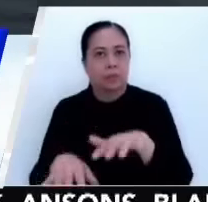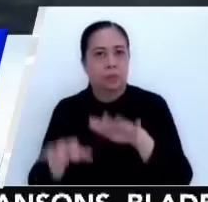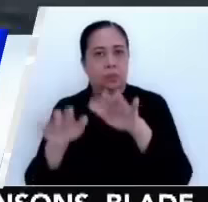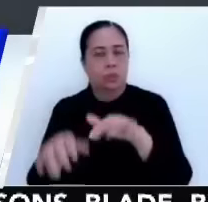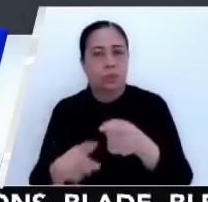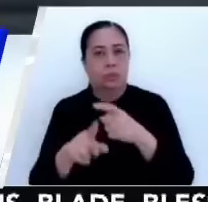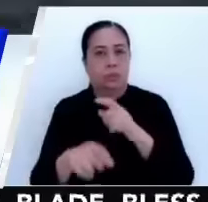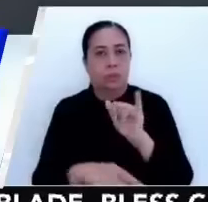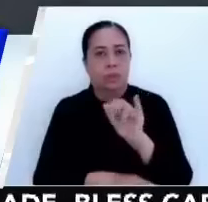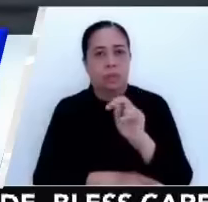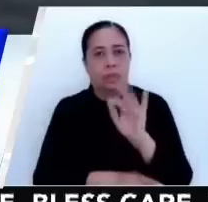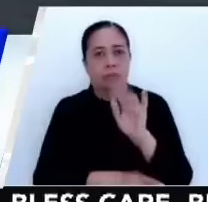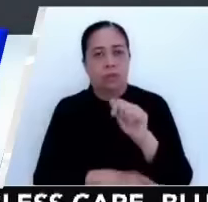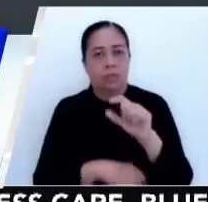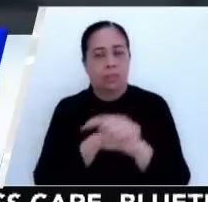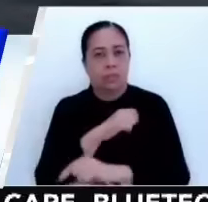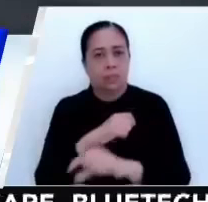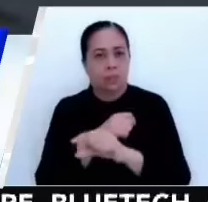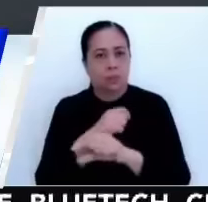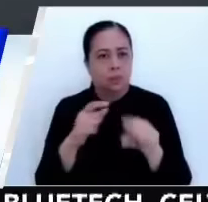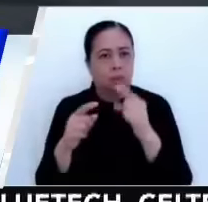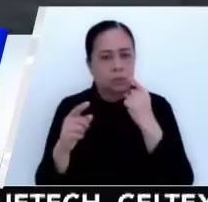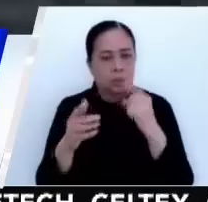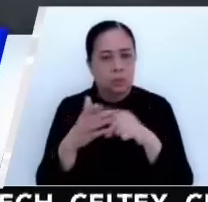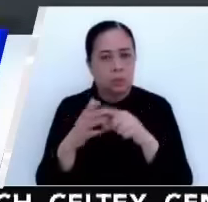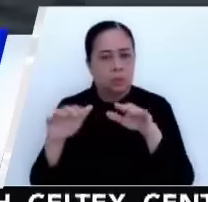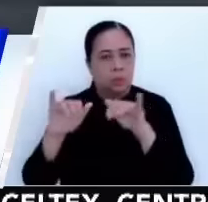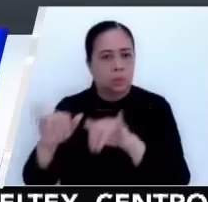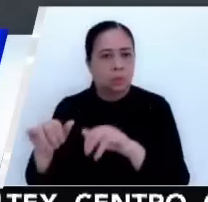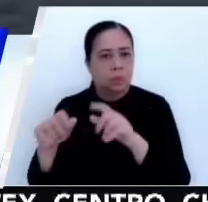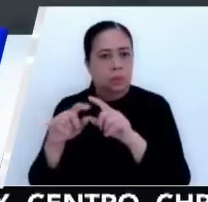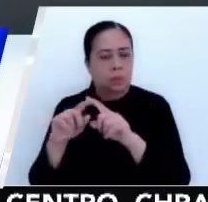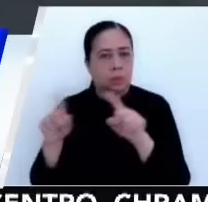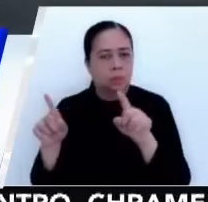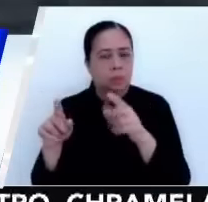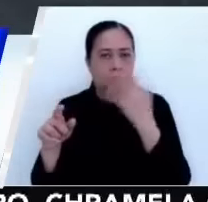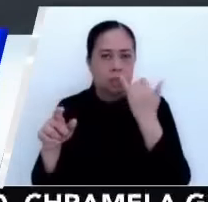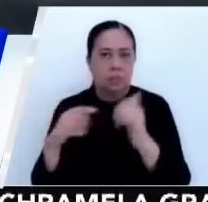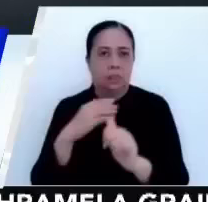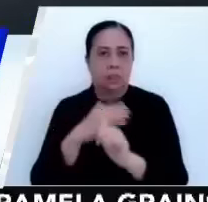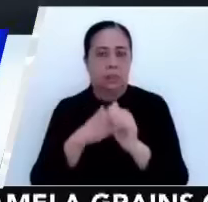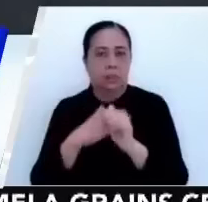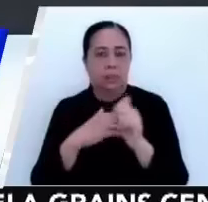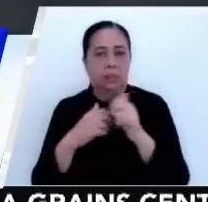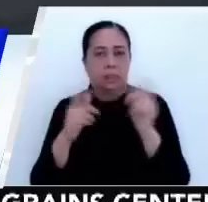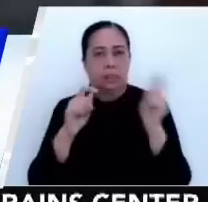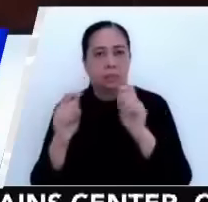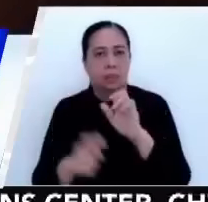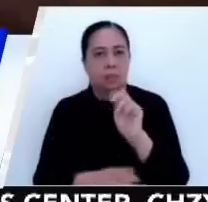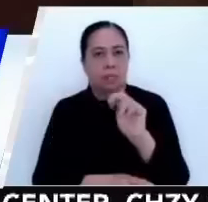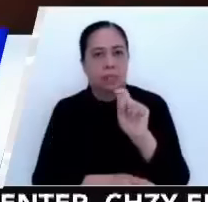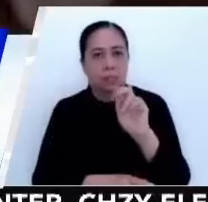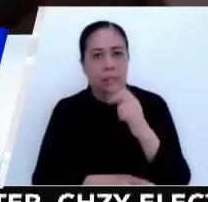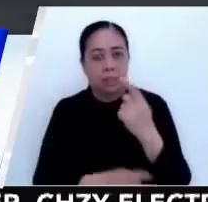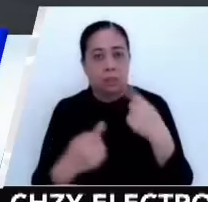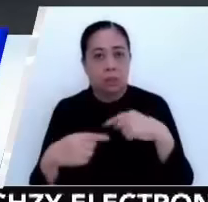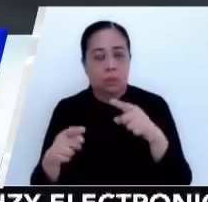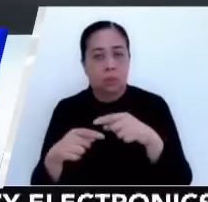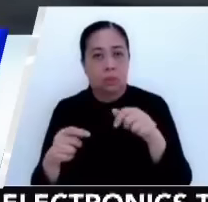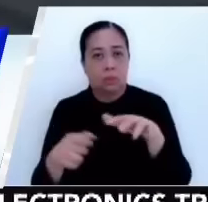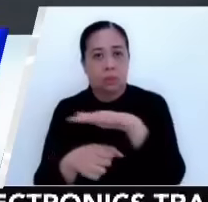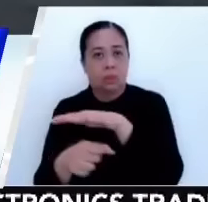Quezon. Pinayuhan ng mga otoridad ang bangka na sumilong muna dahil sa banta ng bagyong Enteng. Pero habang patungo sa sheltering area, ang